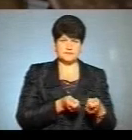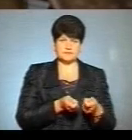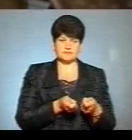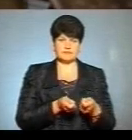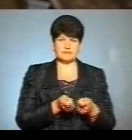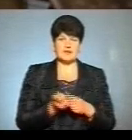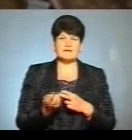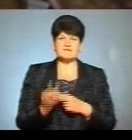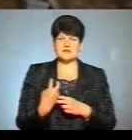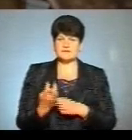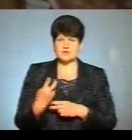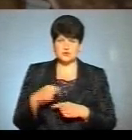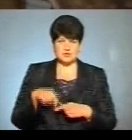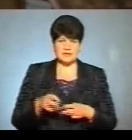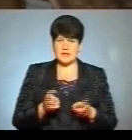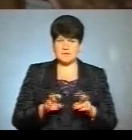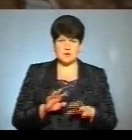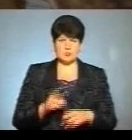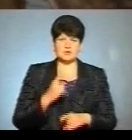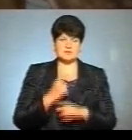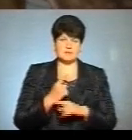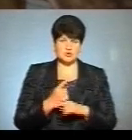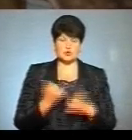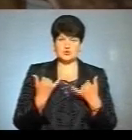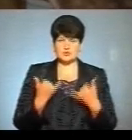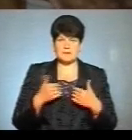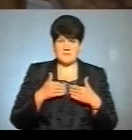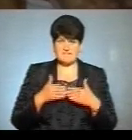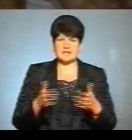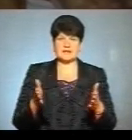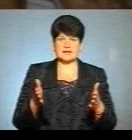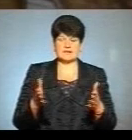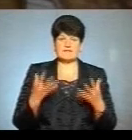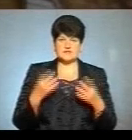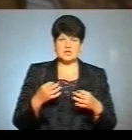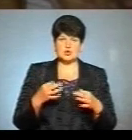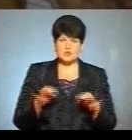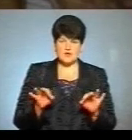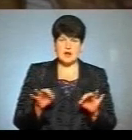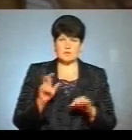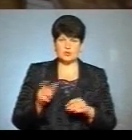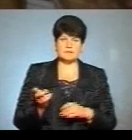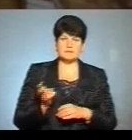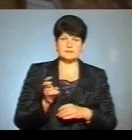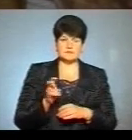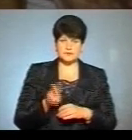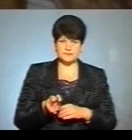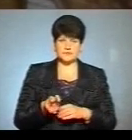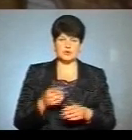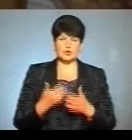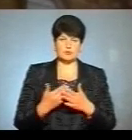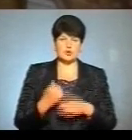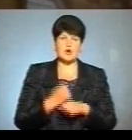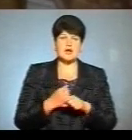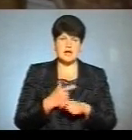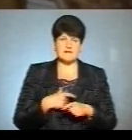Тобто відвідувачі ми сюди не запускали, бо заборонено. Сьогодні ми відкрилися, вже дозволяємо відвідувачам заходити, тобто кава